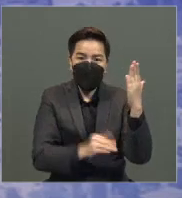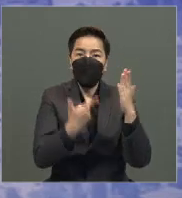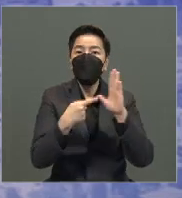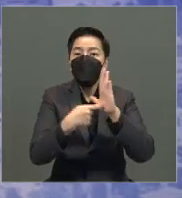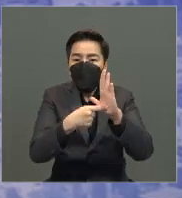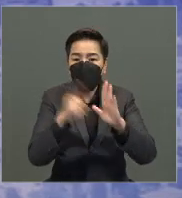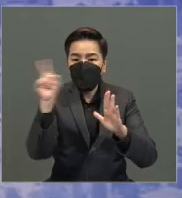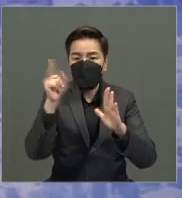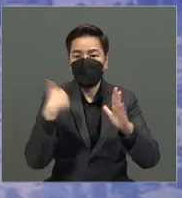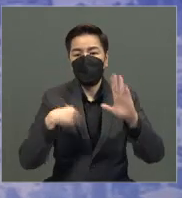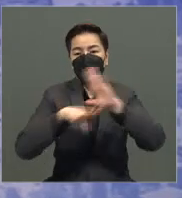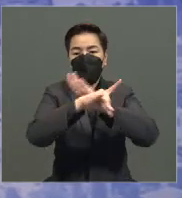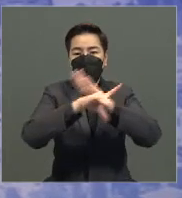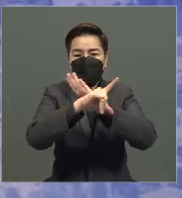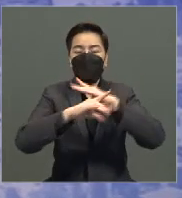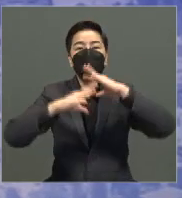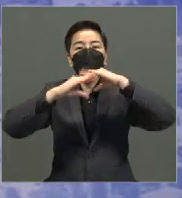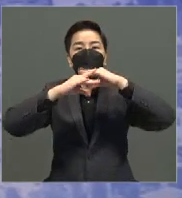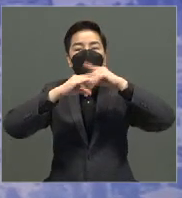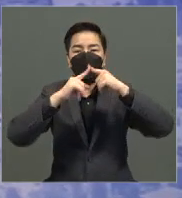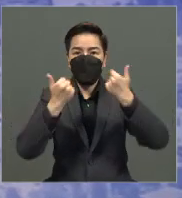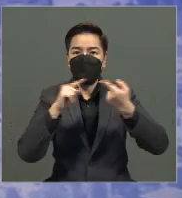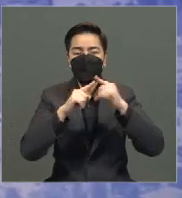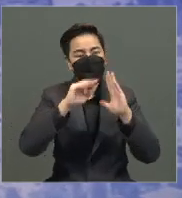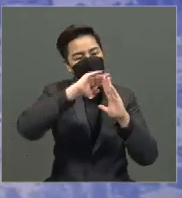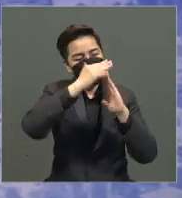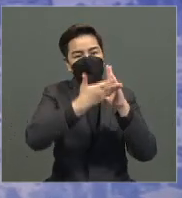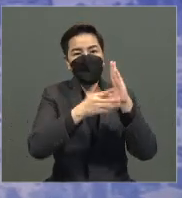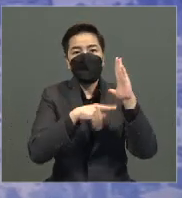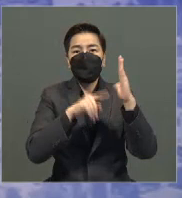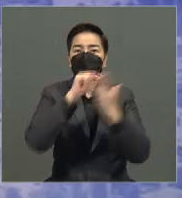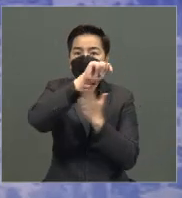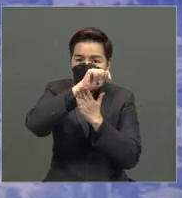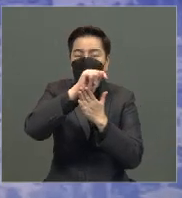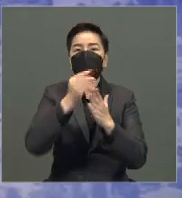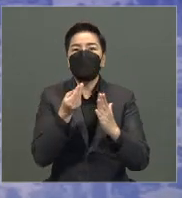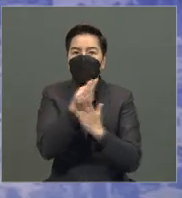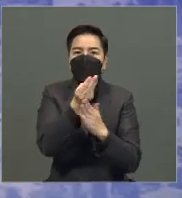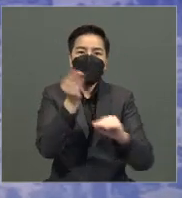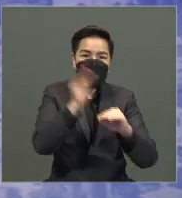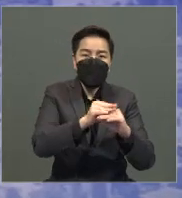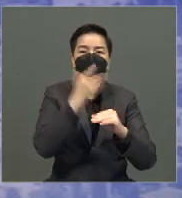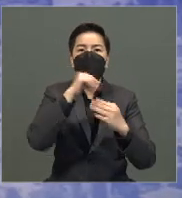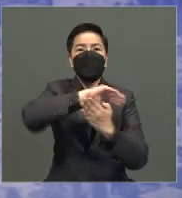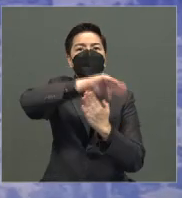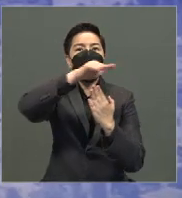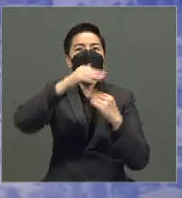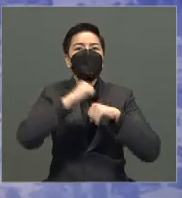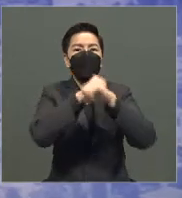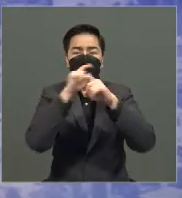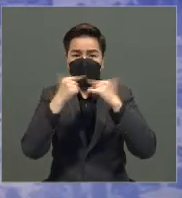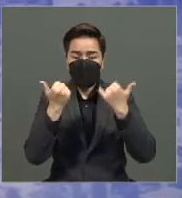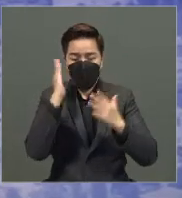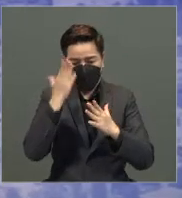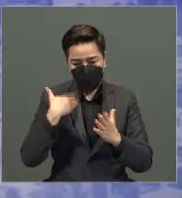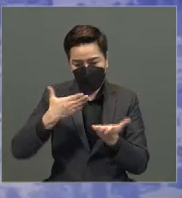เช่นจังหวัดชลบุรีระยองแล้วก็จังหวัดชายแดนเช่นจังหวัดตากอย่างนี้เป็นต้นนะครับอีกประการหนึ่งนะครับเพื่อให้การขับเ